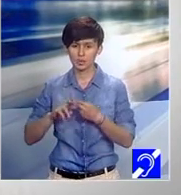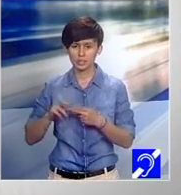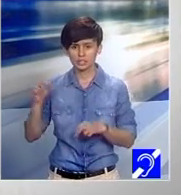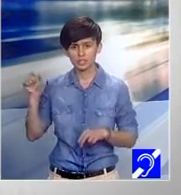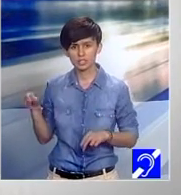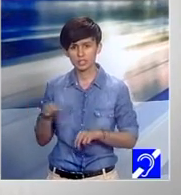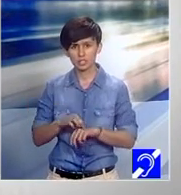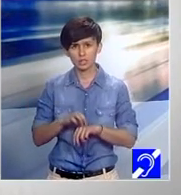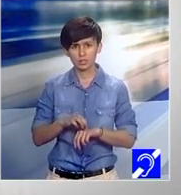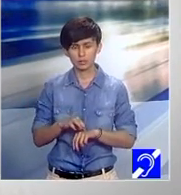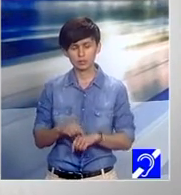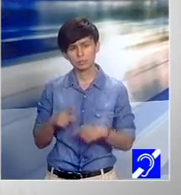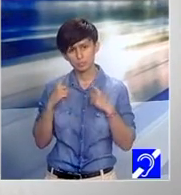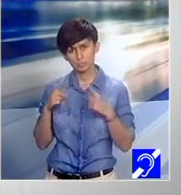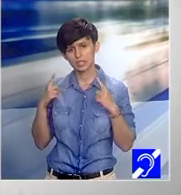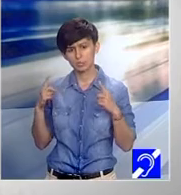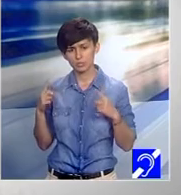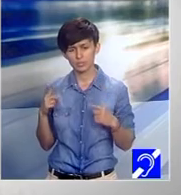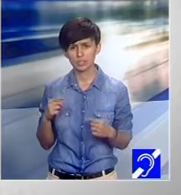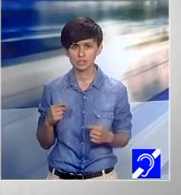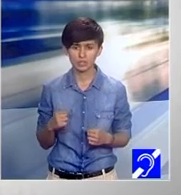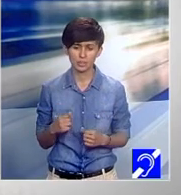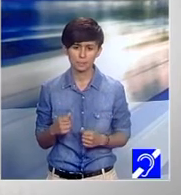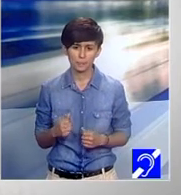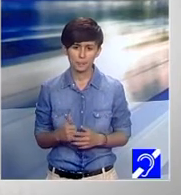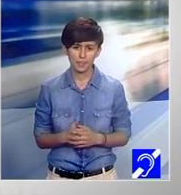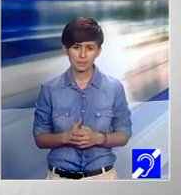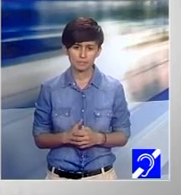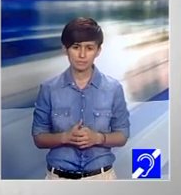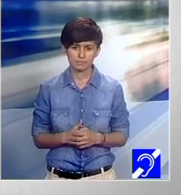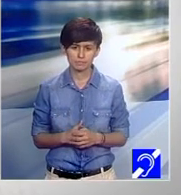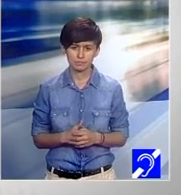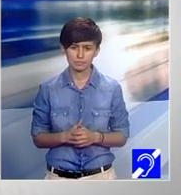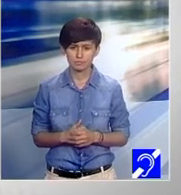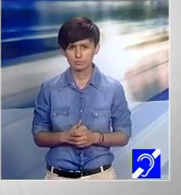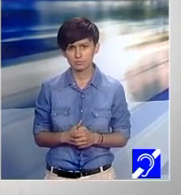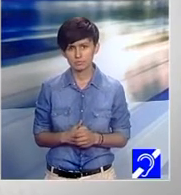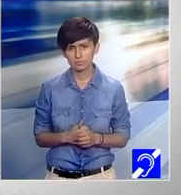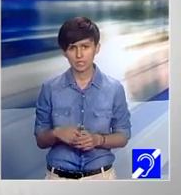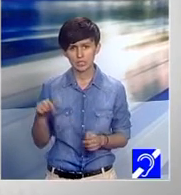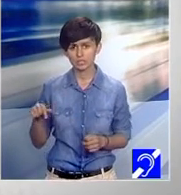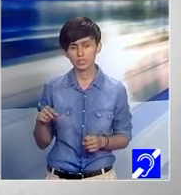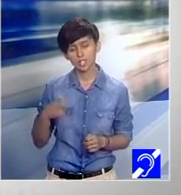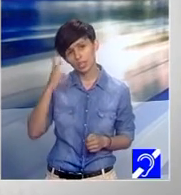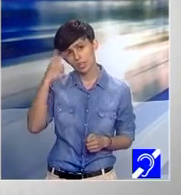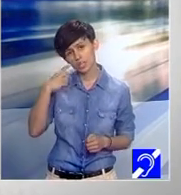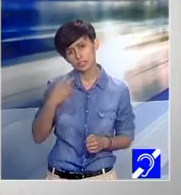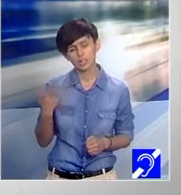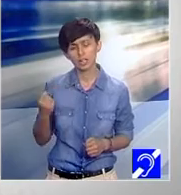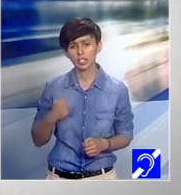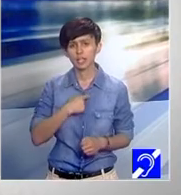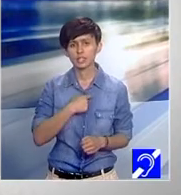este de-a noastră, din Maramureș, doamna profesor dr. Ileana Benga, care imediat a înțeles ce poate